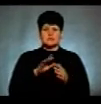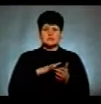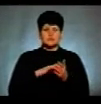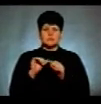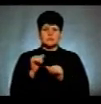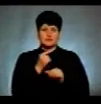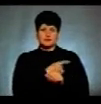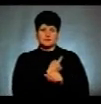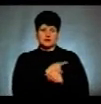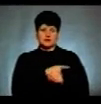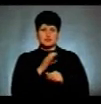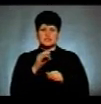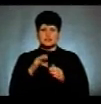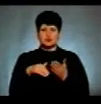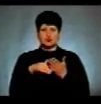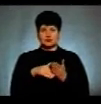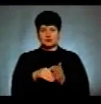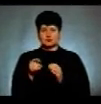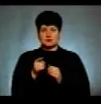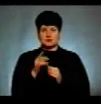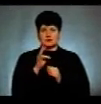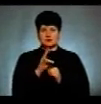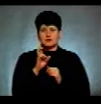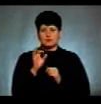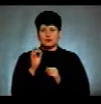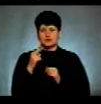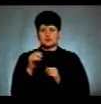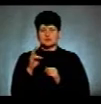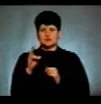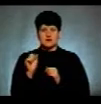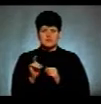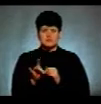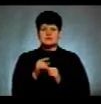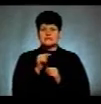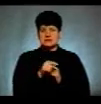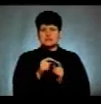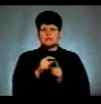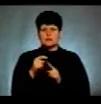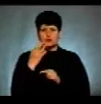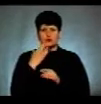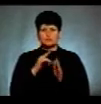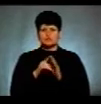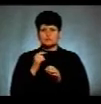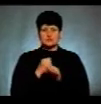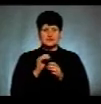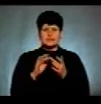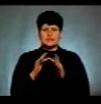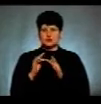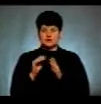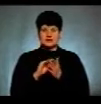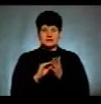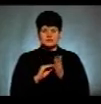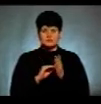первинної медико-санітарної допомоги міста Тернополя Надія Боднар. За її словами, коли запрацюють електронні рецепти,